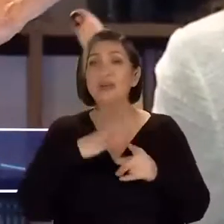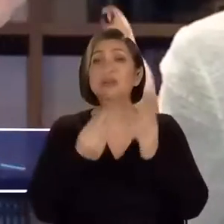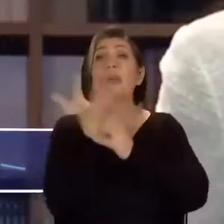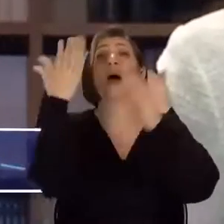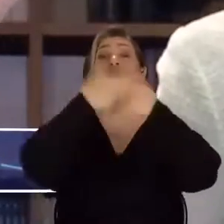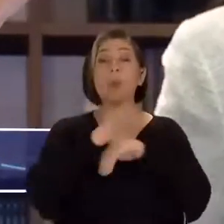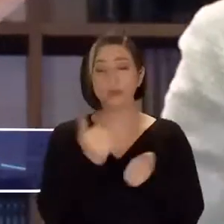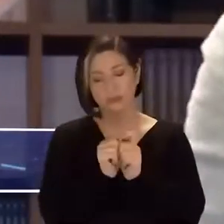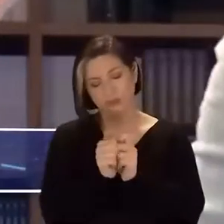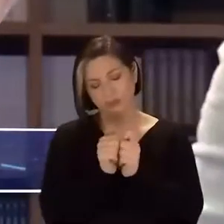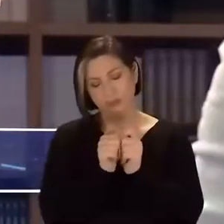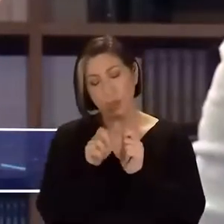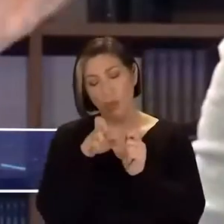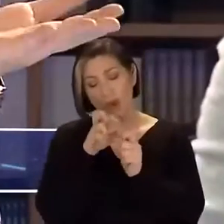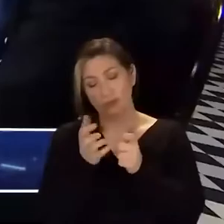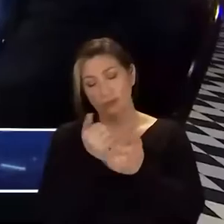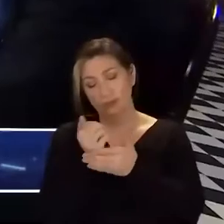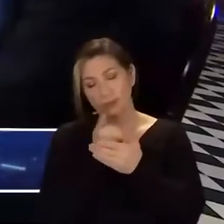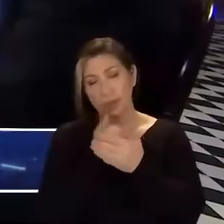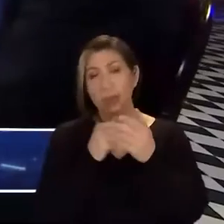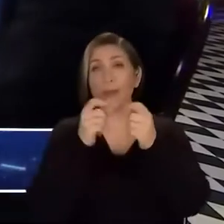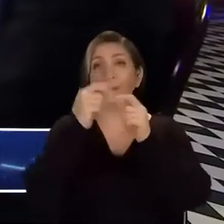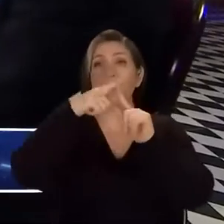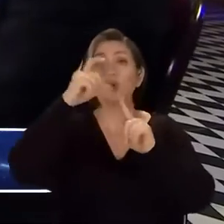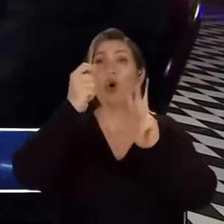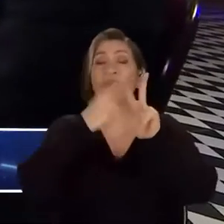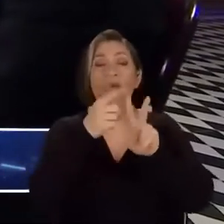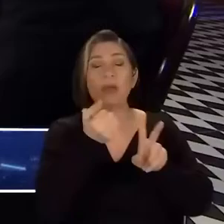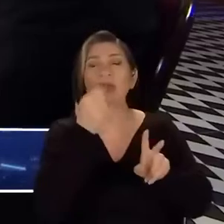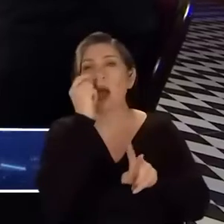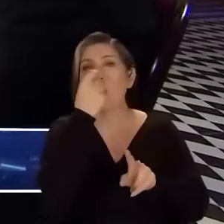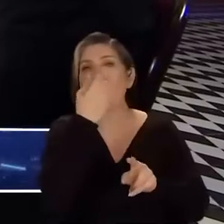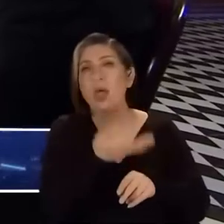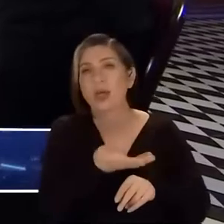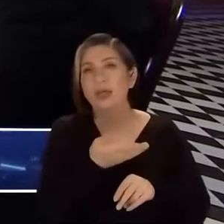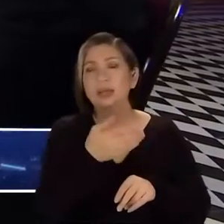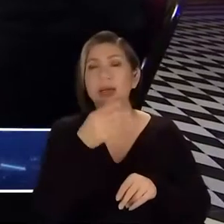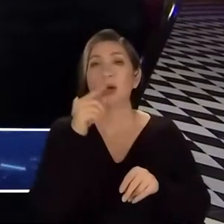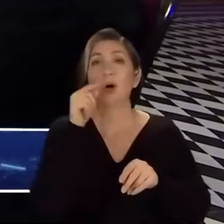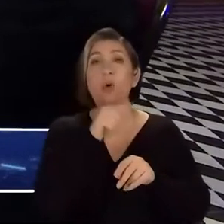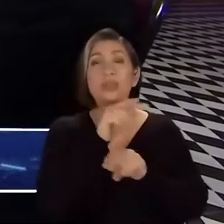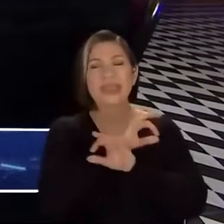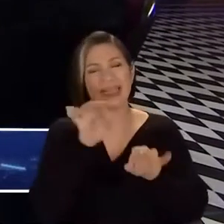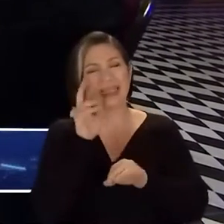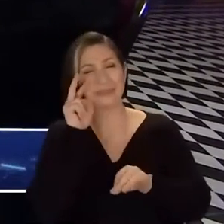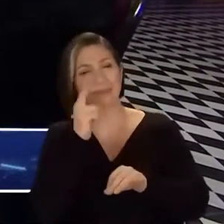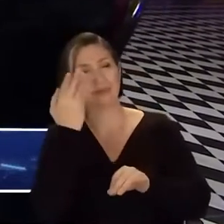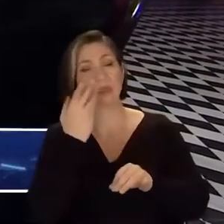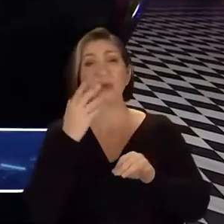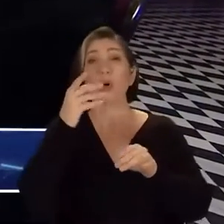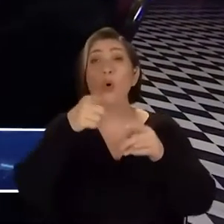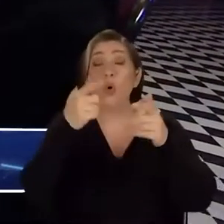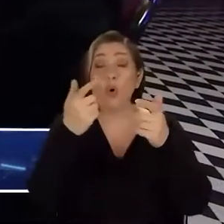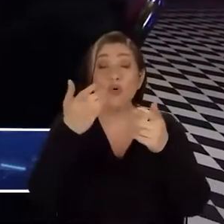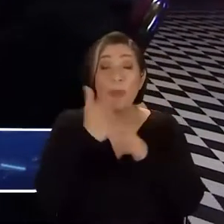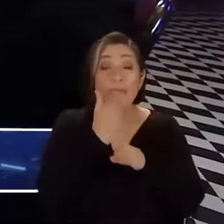oynadıkları oyunlarla puan toplayan tiplere Bitcoin anlatmak çünkü ne kadar zor. Onların bakın ya. Mobile natives dediğiniz zaman memleketi